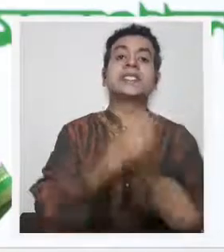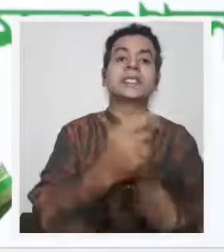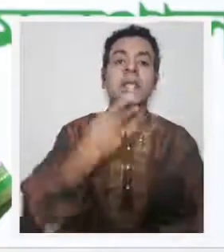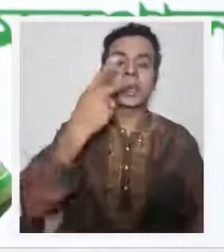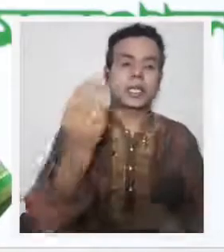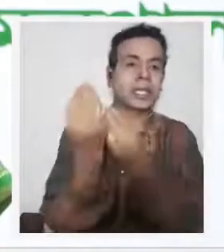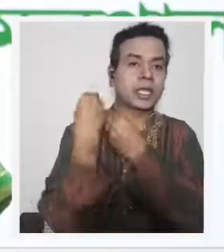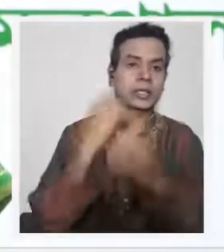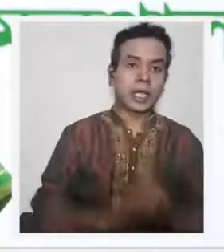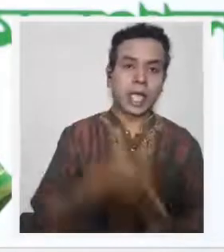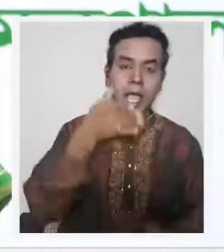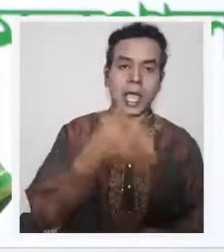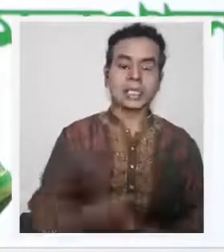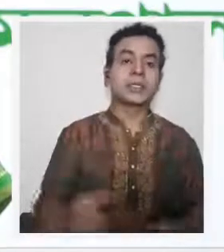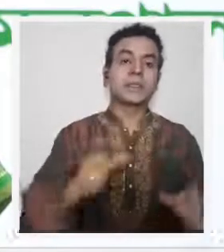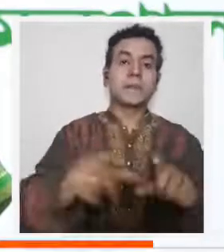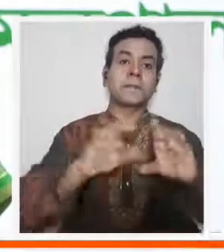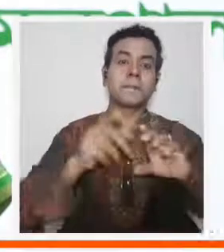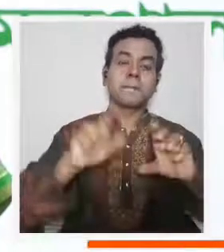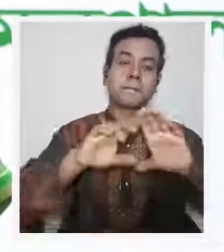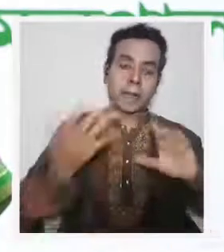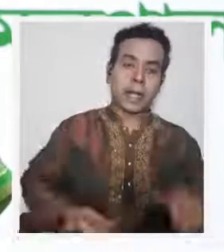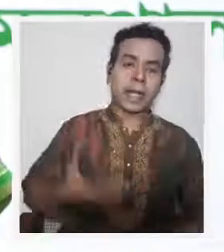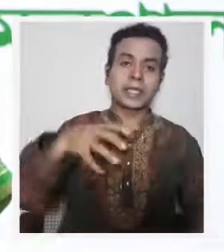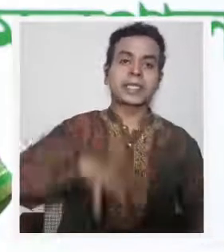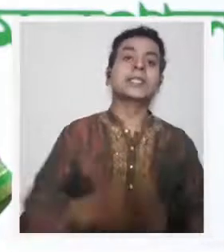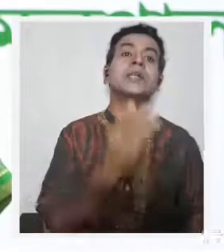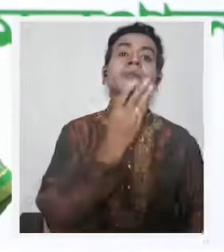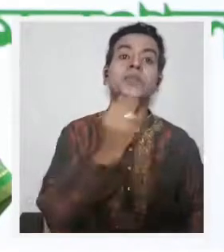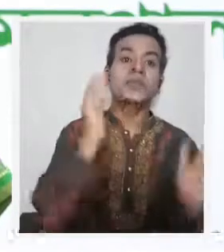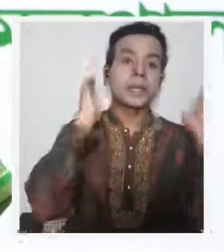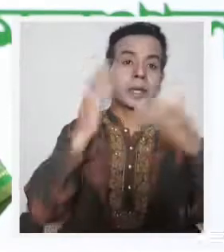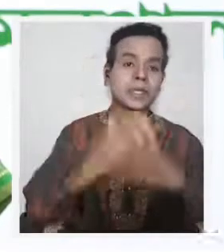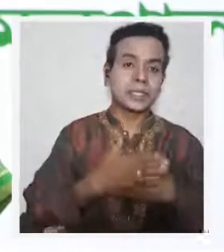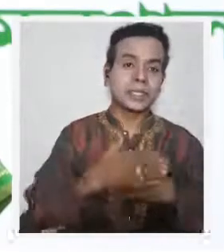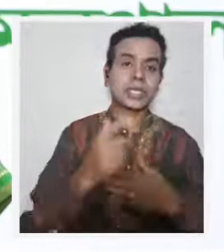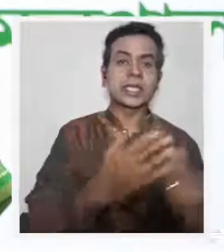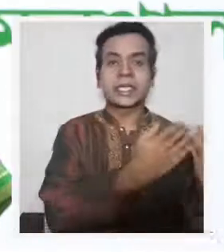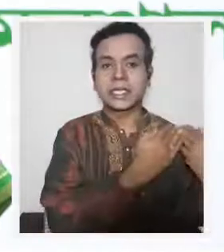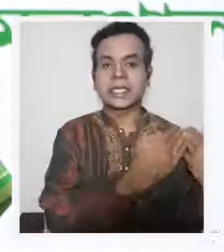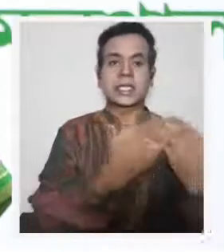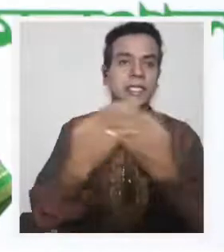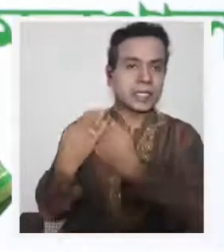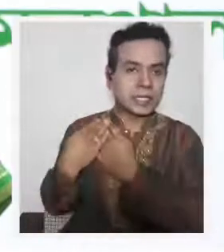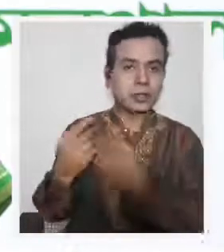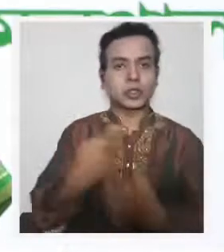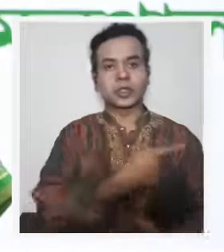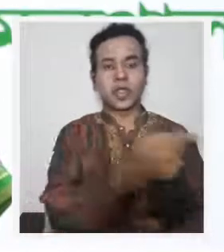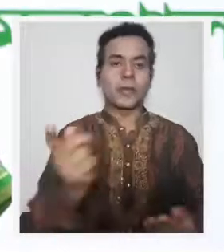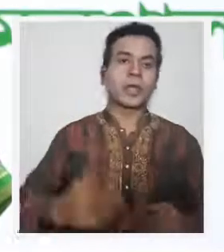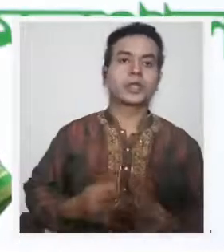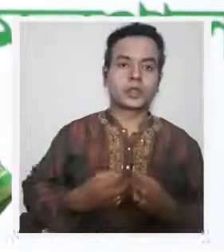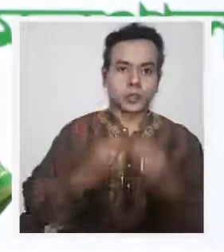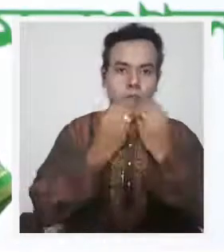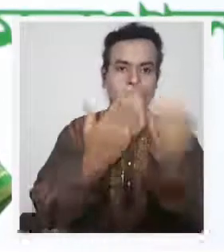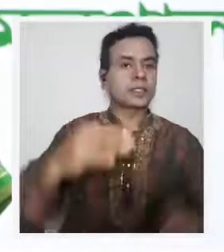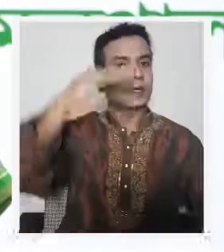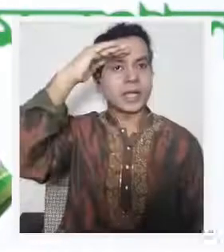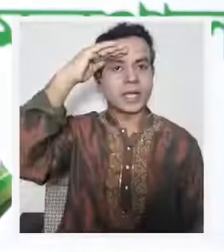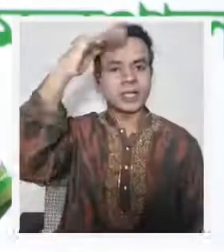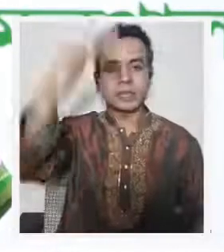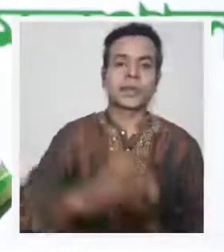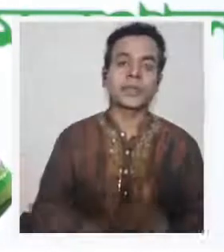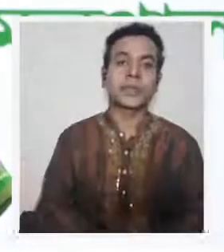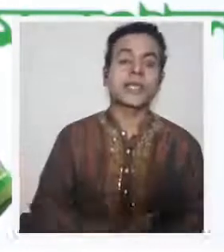মহাপরিচালক প্রশাসন এবং পরিচালকের দায়িত্বপ্রাপ্ত। আজ বাংলাদেশের মুসলিমদের প্রধান ধর্মীয় উৎসব ঈদুল ফিতর উপলক্ষে